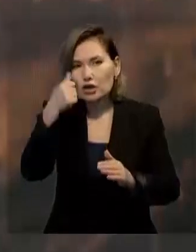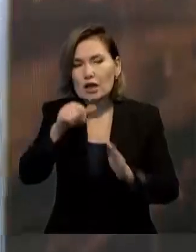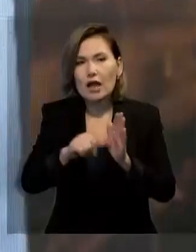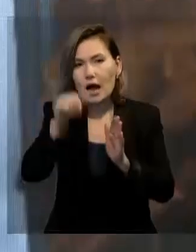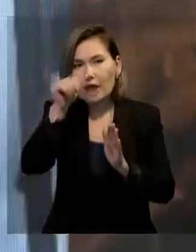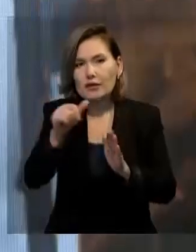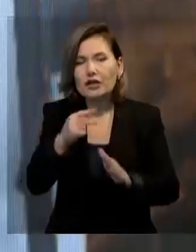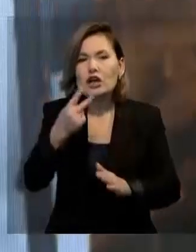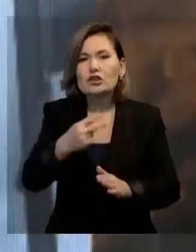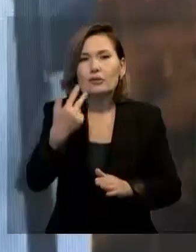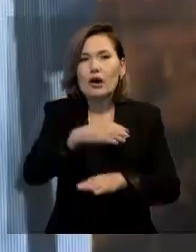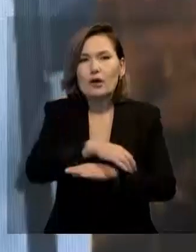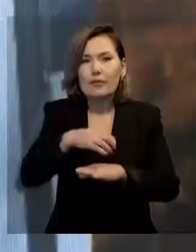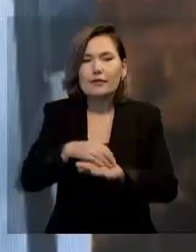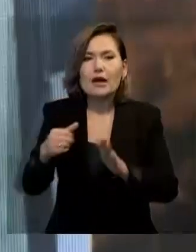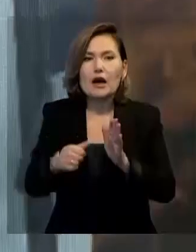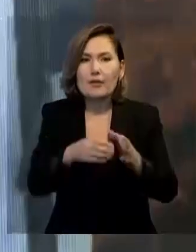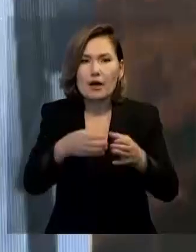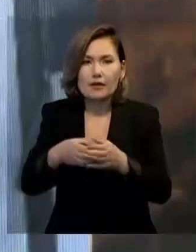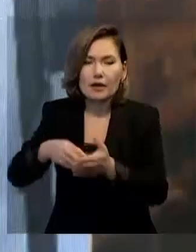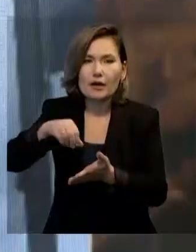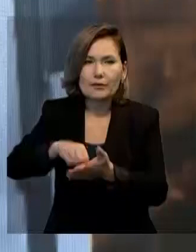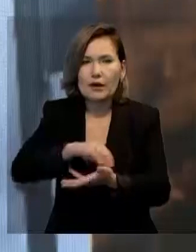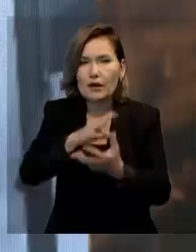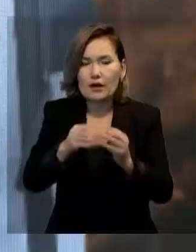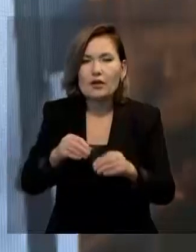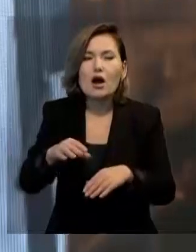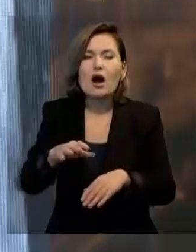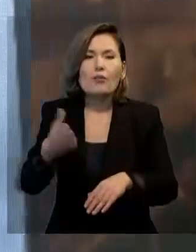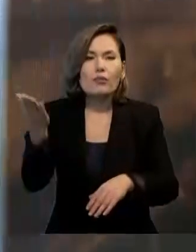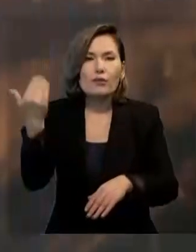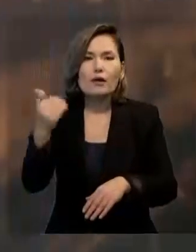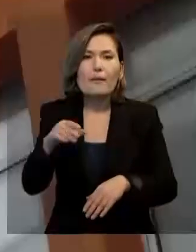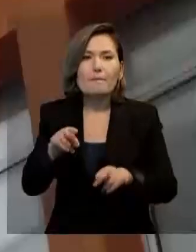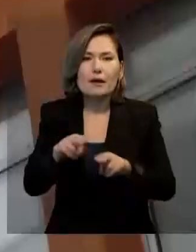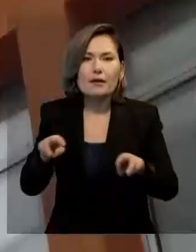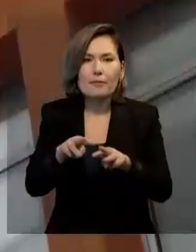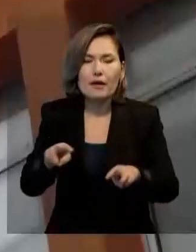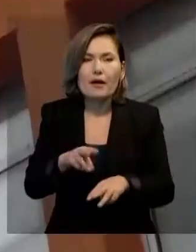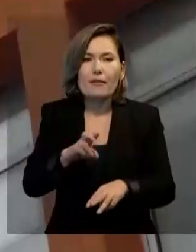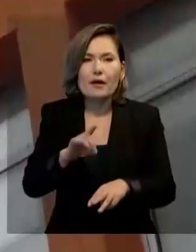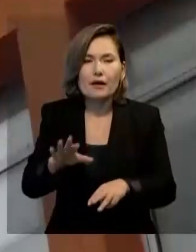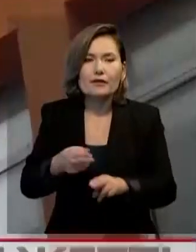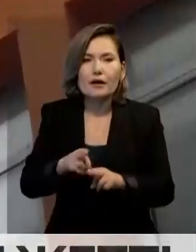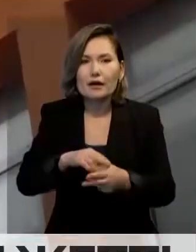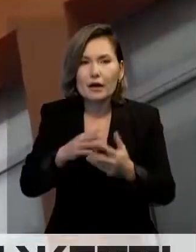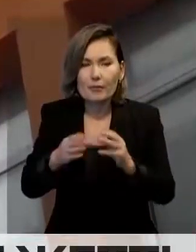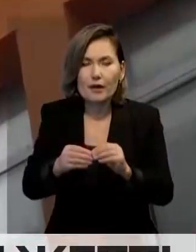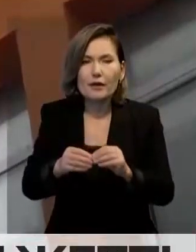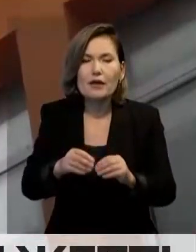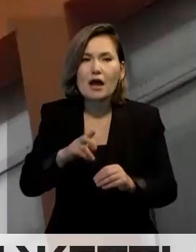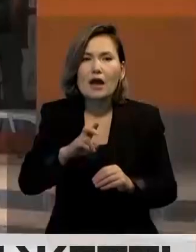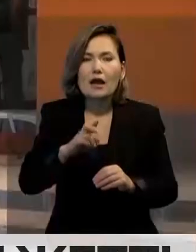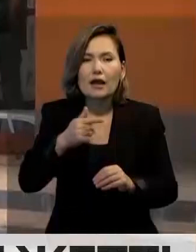додаға 23 партия мен 6 коалиция қатысты. Ақырында бұрынғы премьер-министр Байко Борисовтың ГЕРБ деп аталатын партиясы